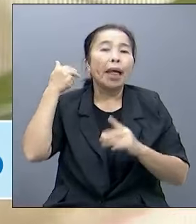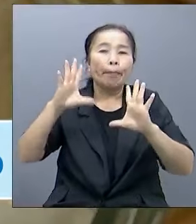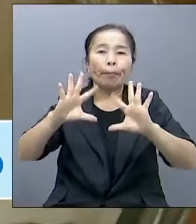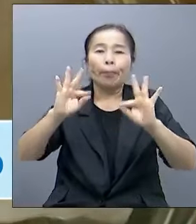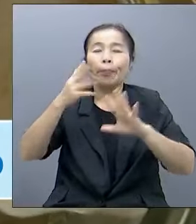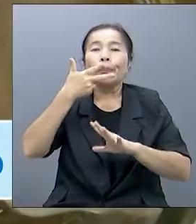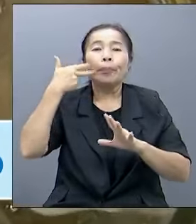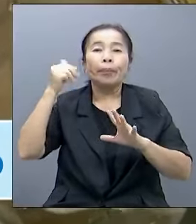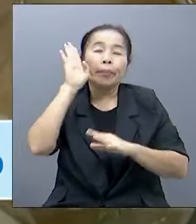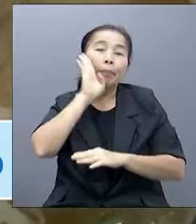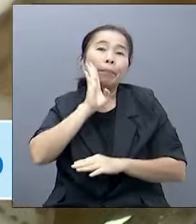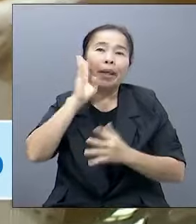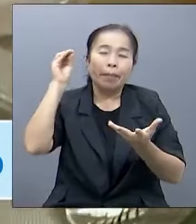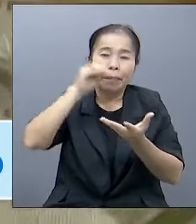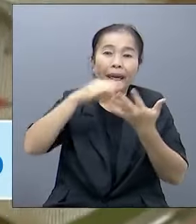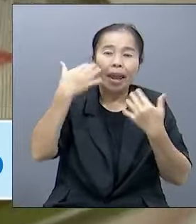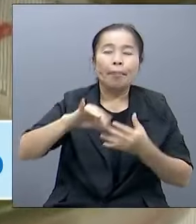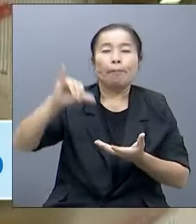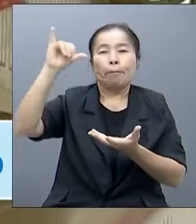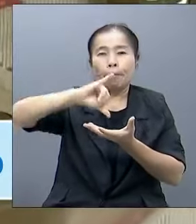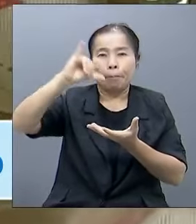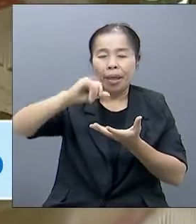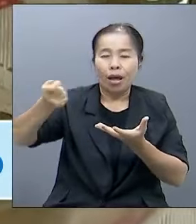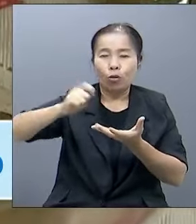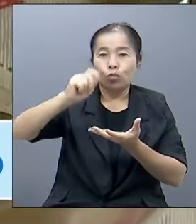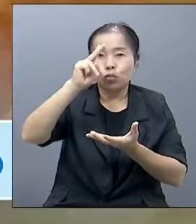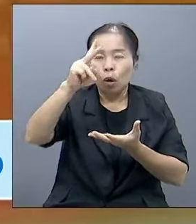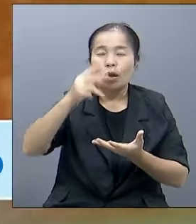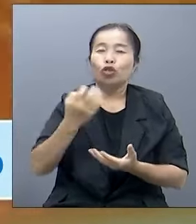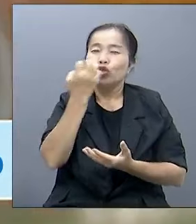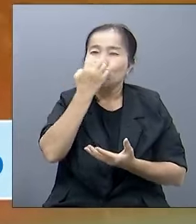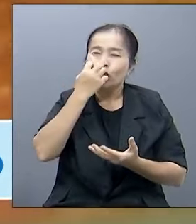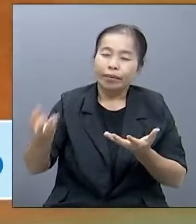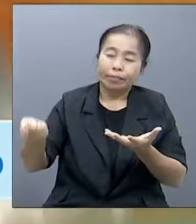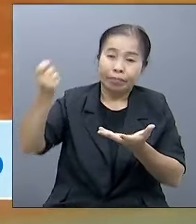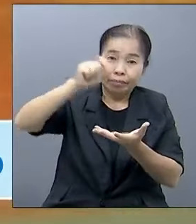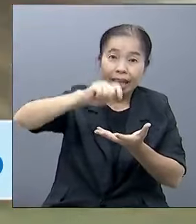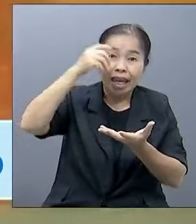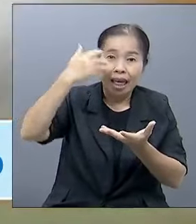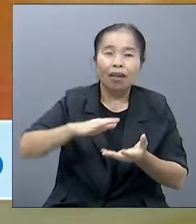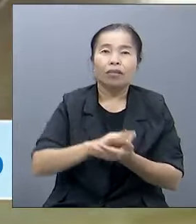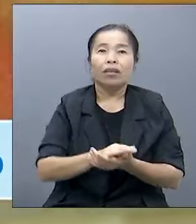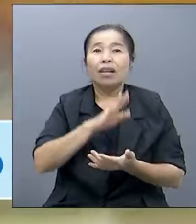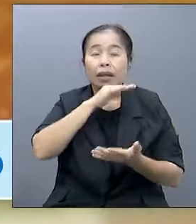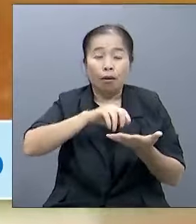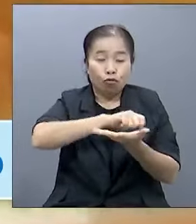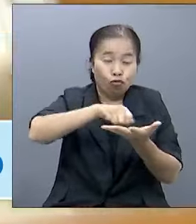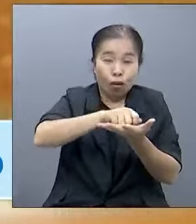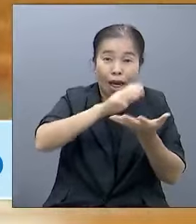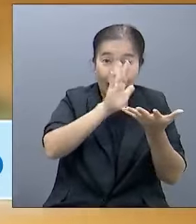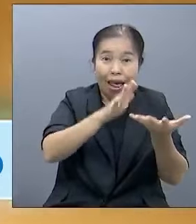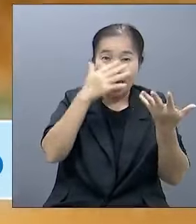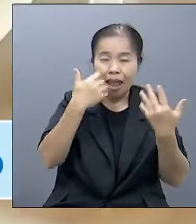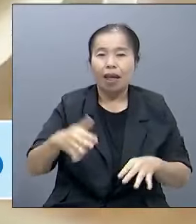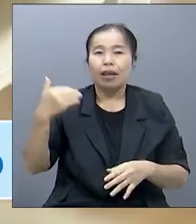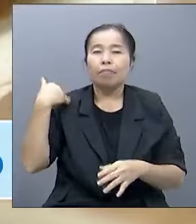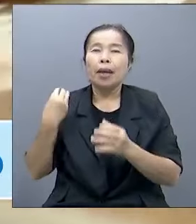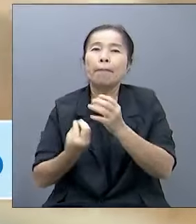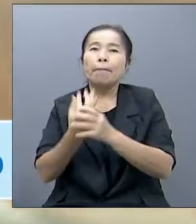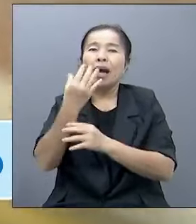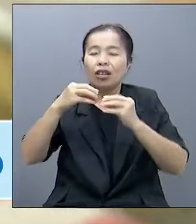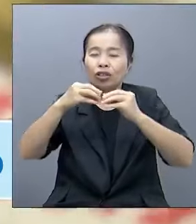ลายก็ปรุงรสด้วยน้ำปลา2ช้อนชาพริกขี้หนูสับ1ช้อนชาครับและถ้าเราเตรียมเสร็จเรียบร้อยแล้วก็ใส่สมุนไพรอย่างตะไคร้ซ